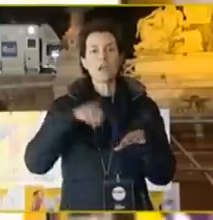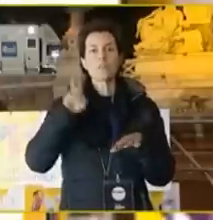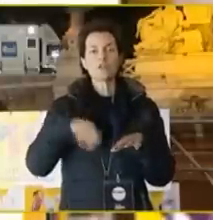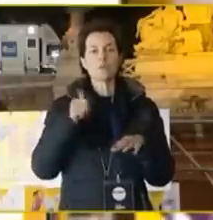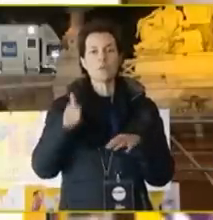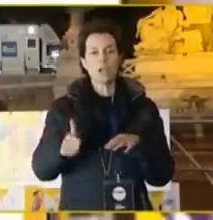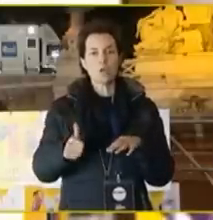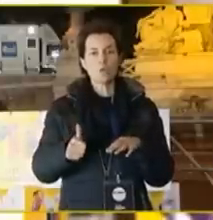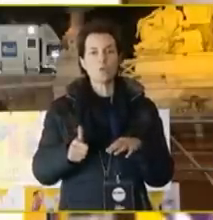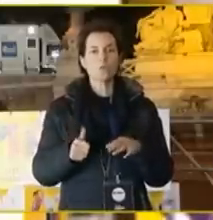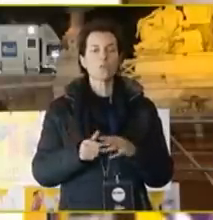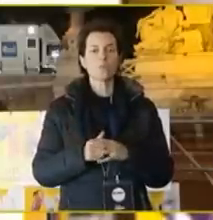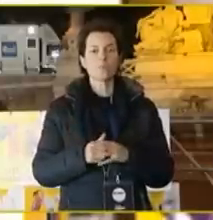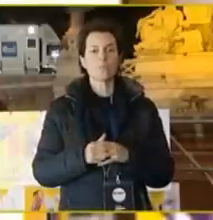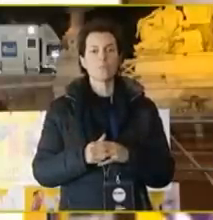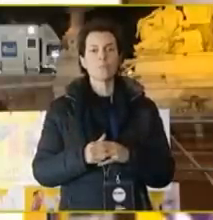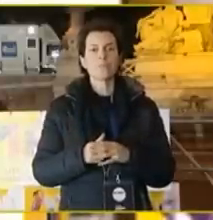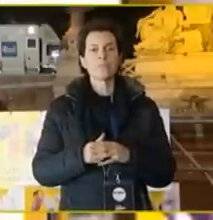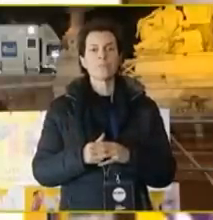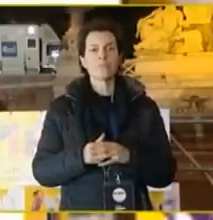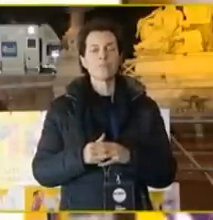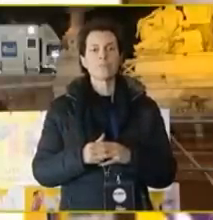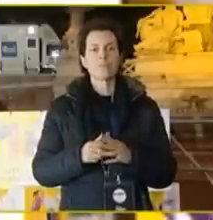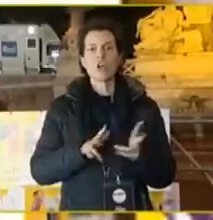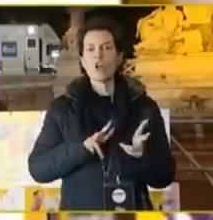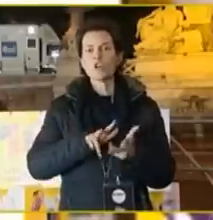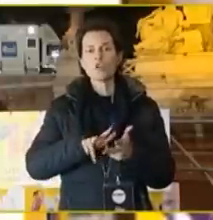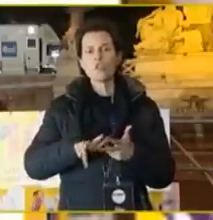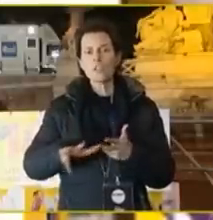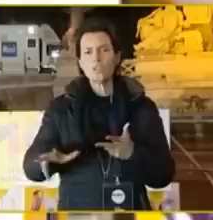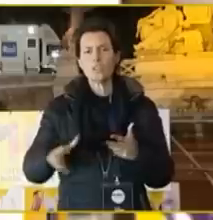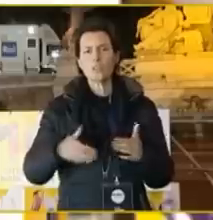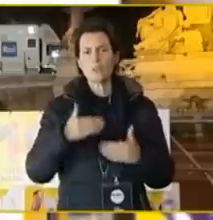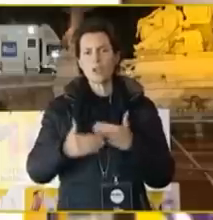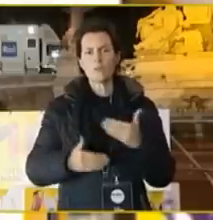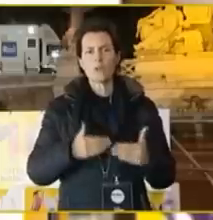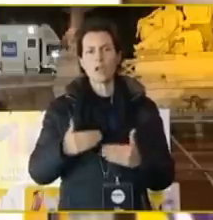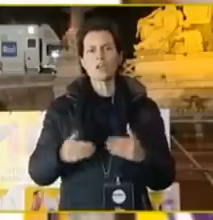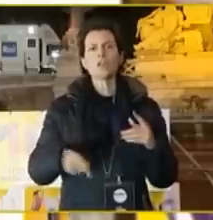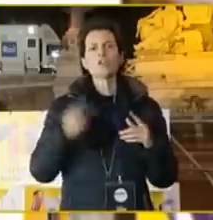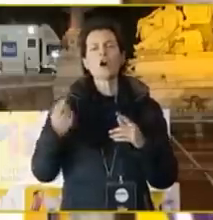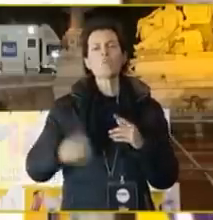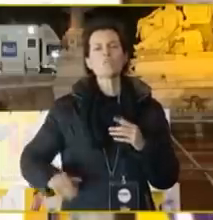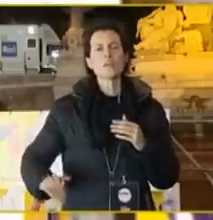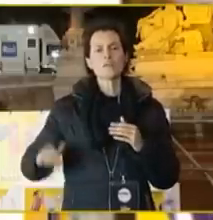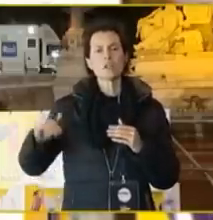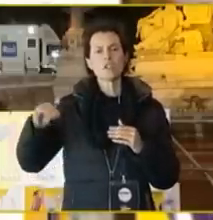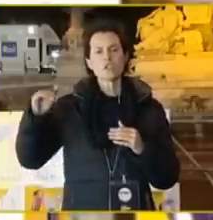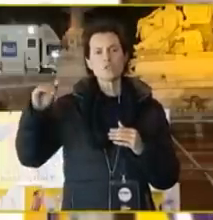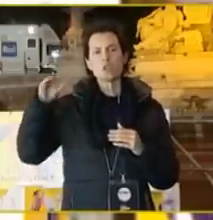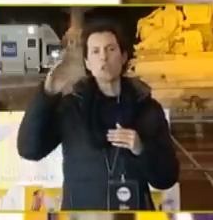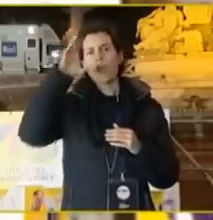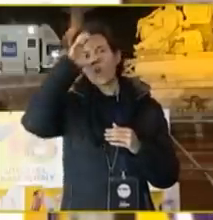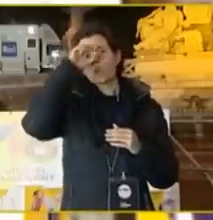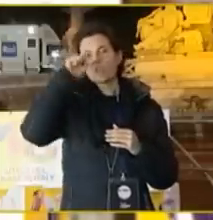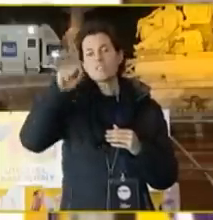ordine che era lo stesso da 50 anni si stava sgretolando. Poi siamo cresciuti e abbiamo fatto l'università perché